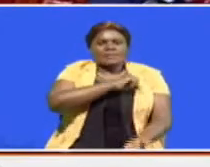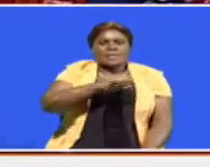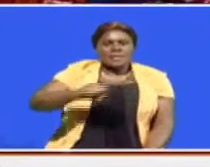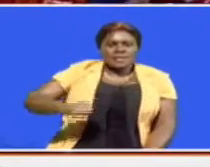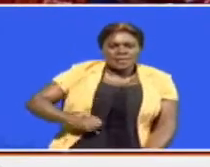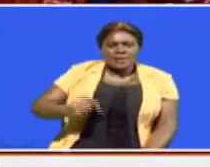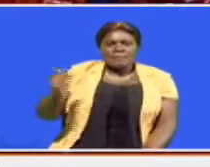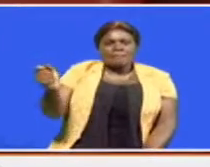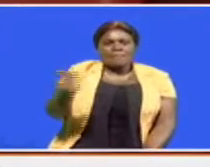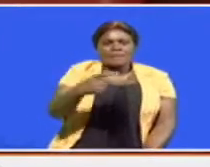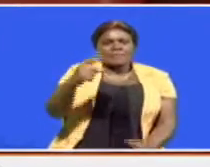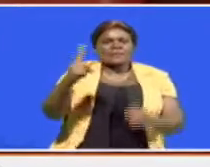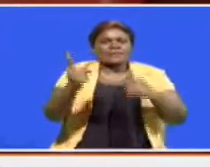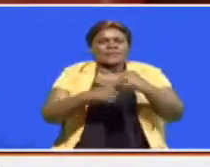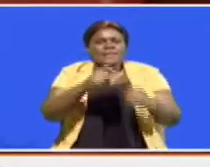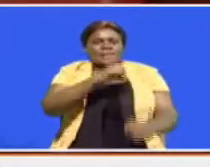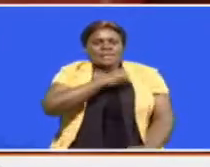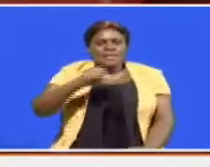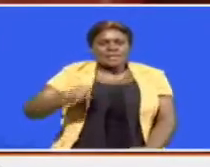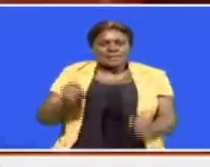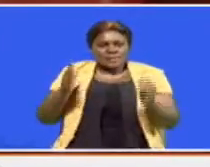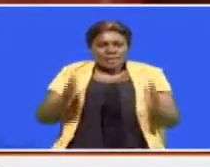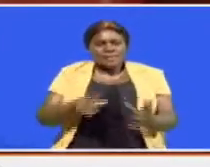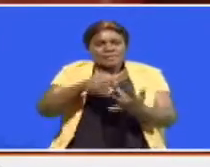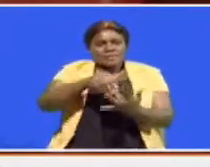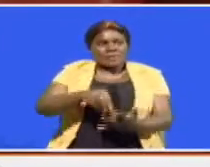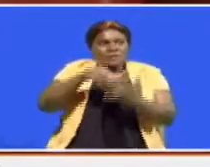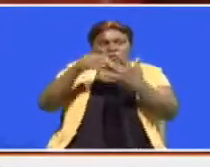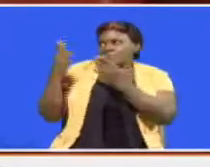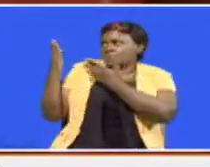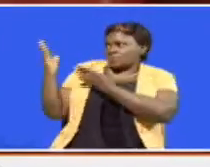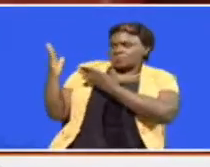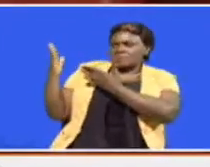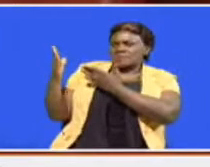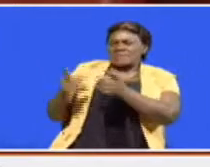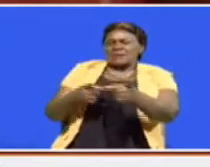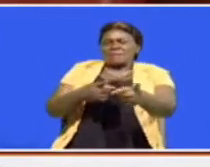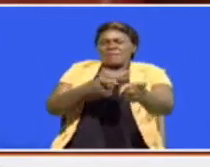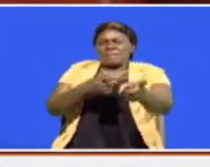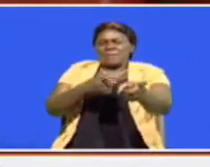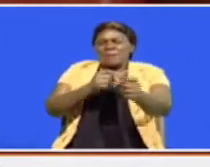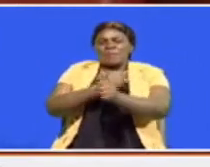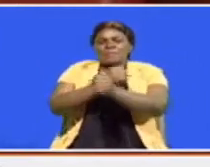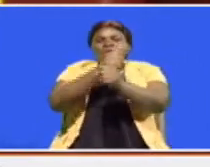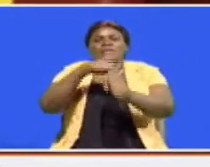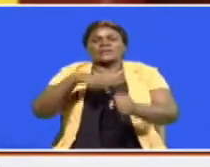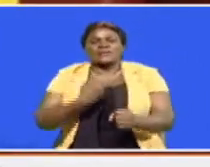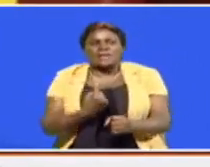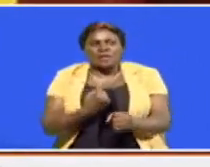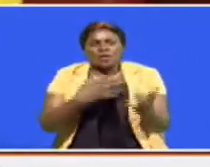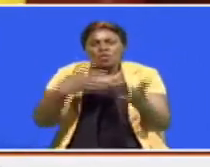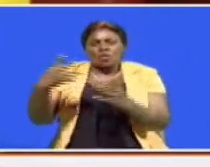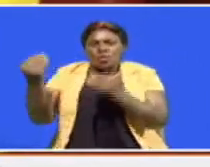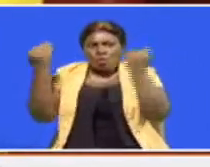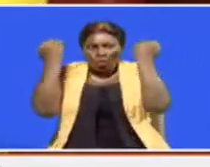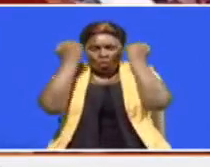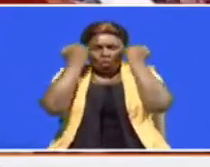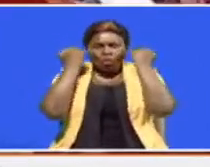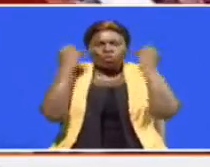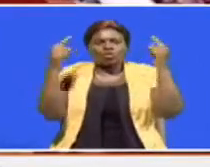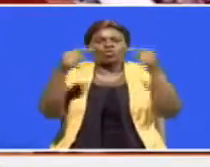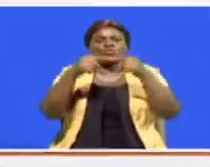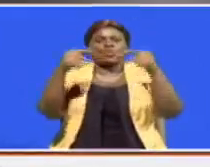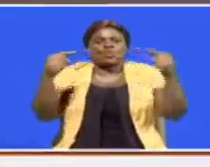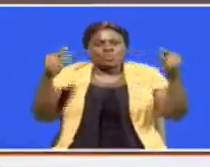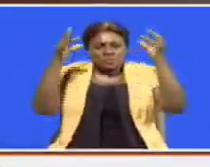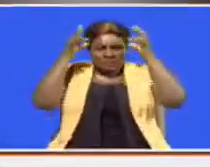seneti kwa miezi sita, seneta maalum Gloria Orwoba amejitokeza kwa meno ya juu kujitetea akifika mahakamani kupinga uamuzi